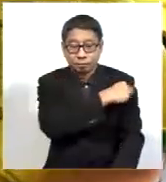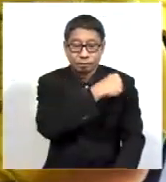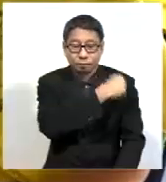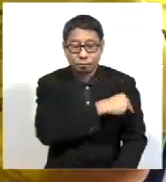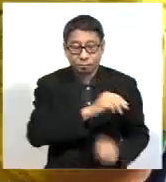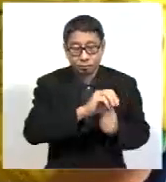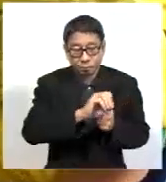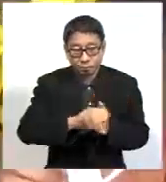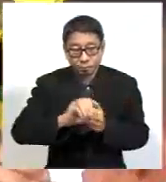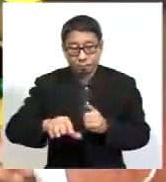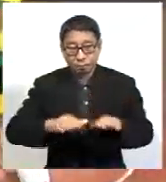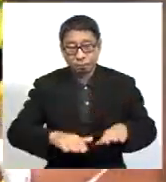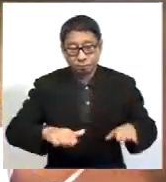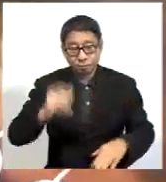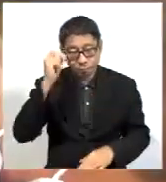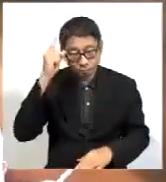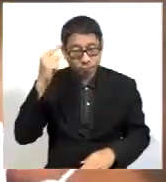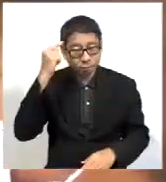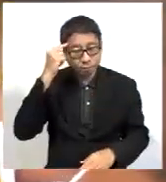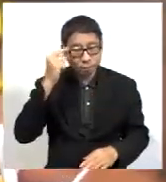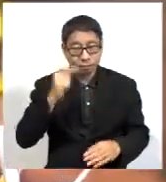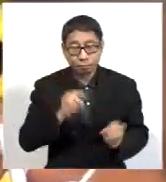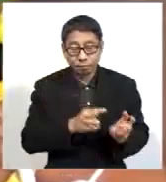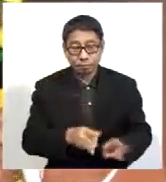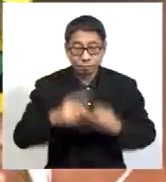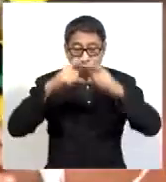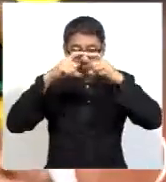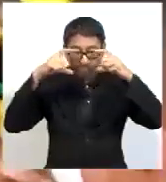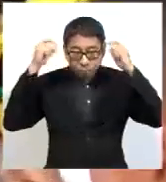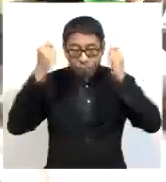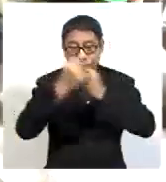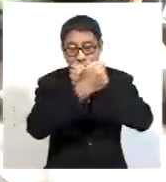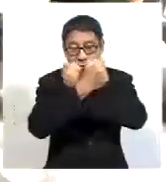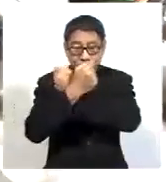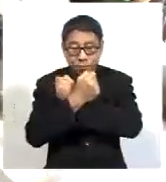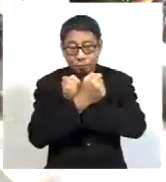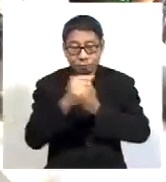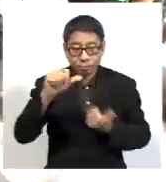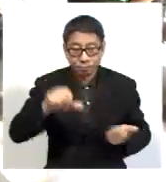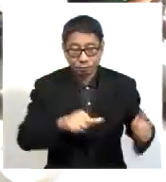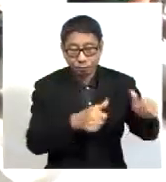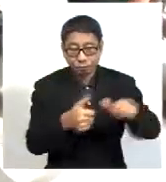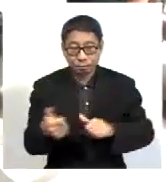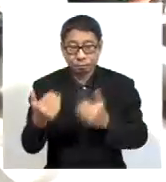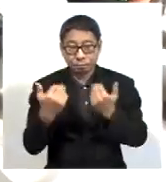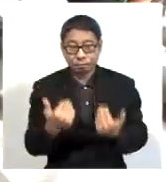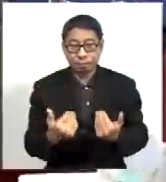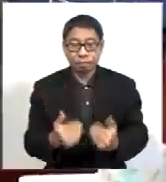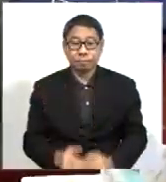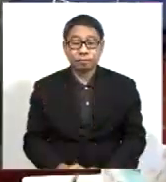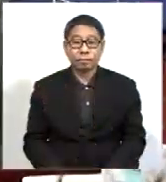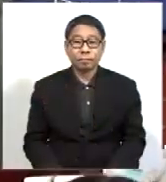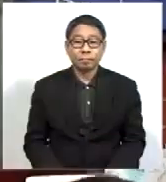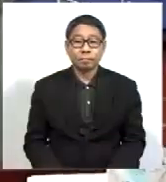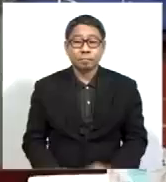ขได้สอนให้เด็กๆ เข้าใจและรู้จักวิธีสวมหน้ากากป้องกันมลพิษอากาศในระยะนี้ค่ะ